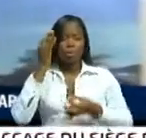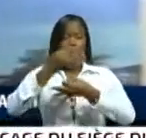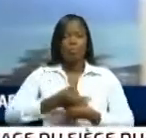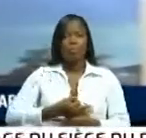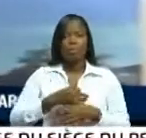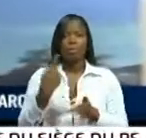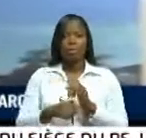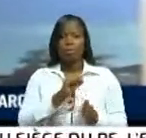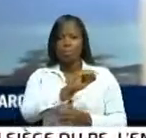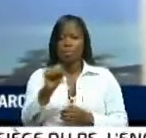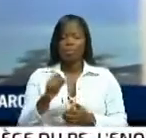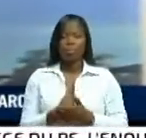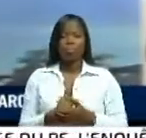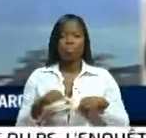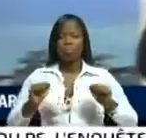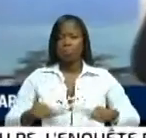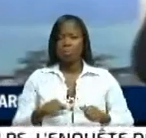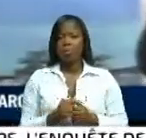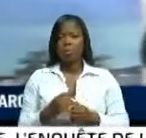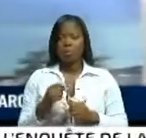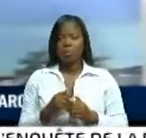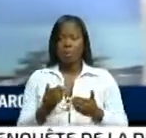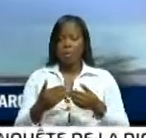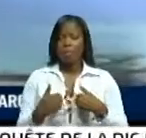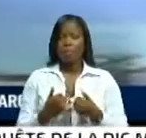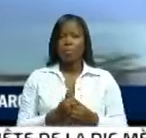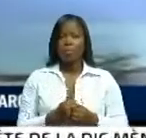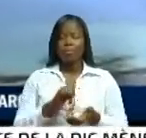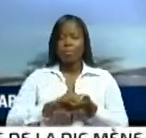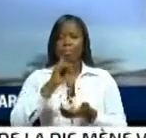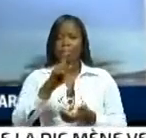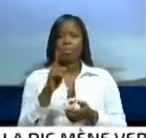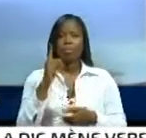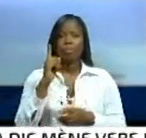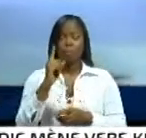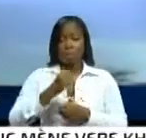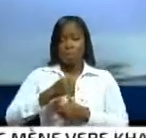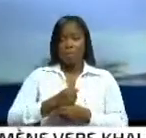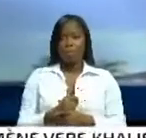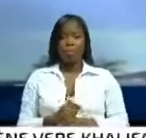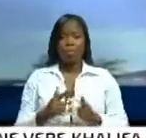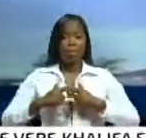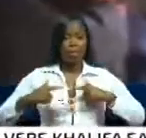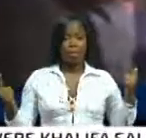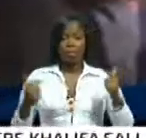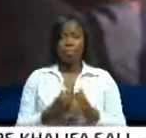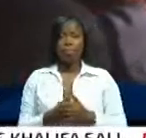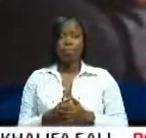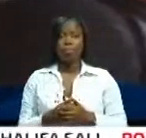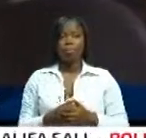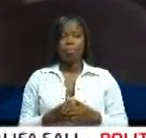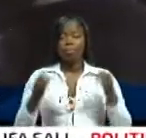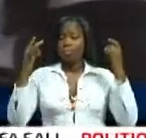quels sont les connaissances les filles qu'il faudra avant est déclinée sur wayne c'est un travail qui est énorme un travail qui est extraordinaire